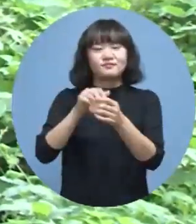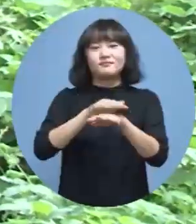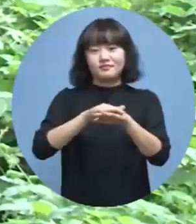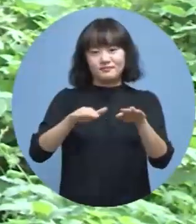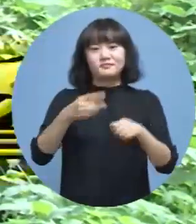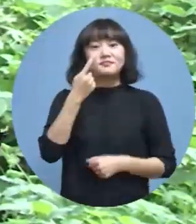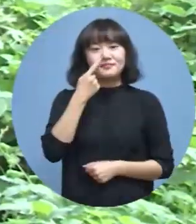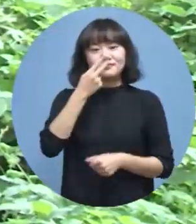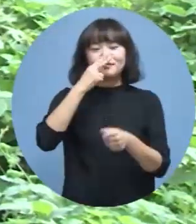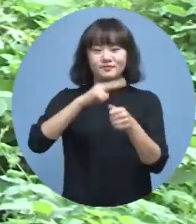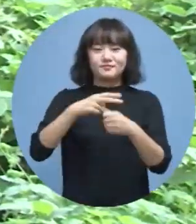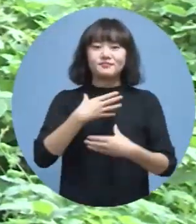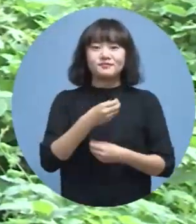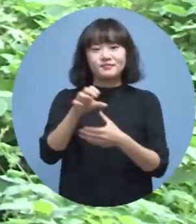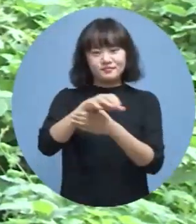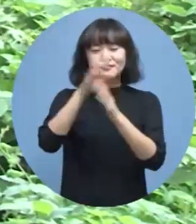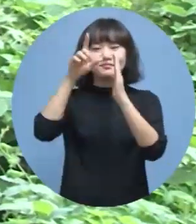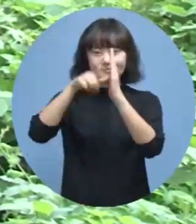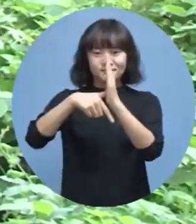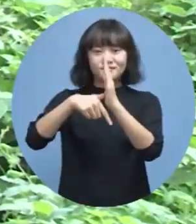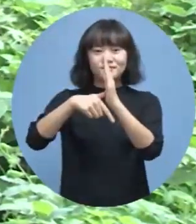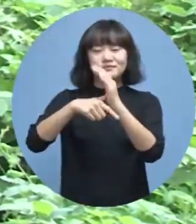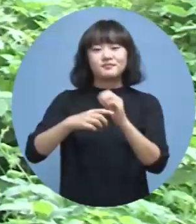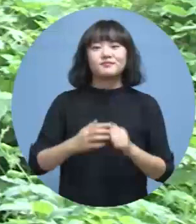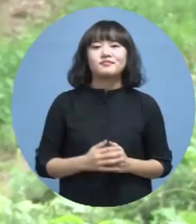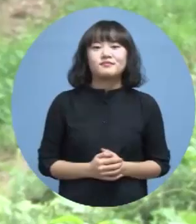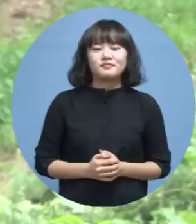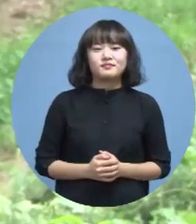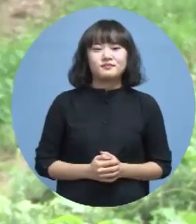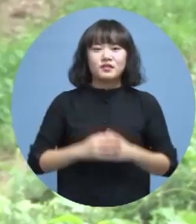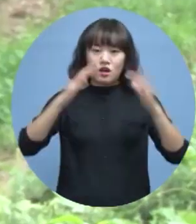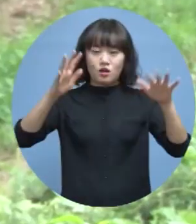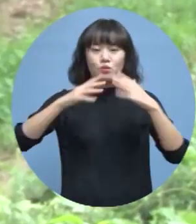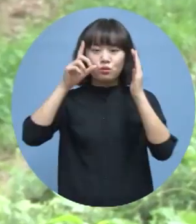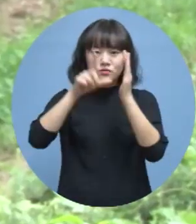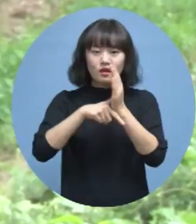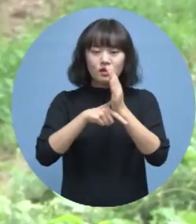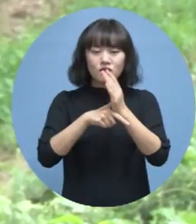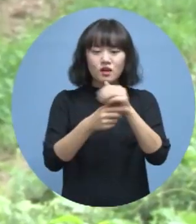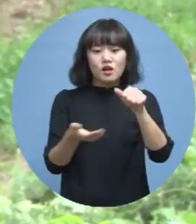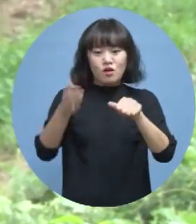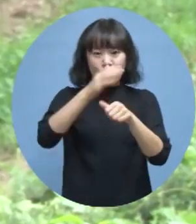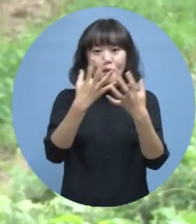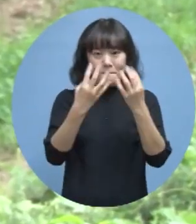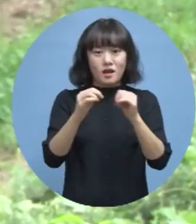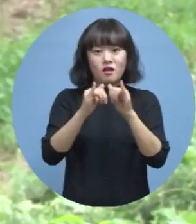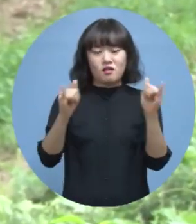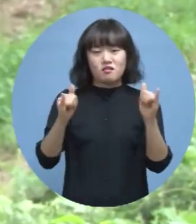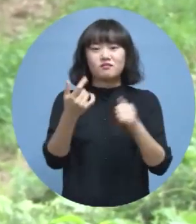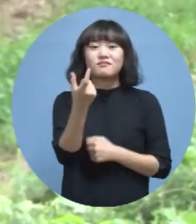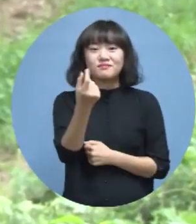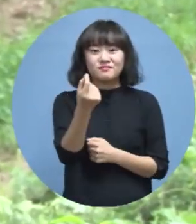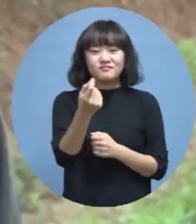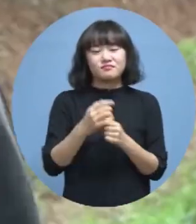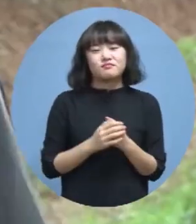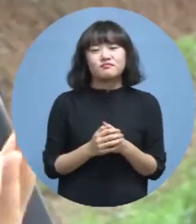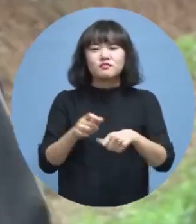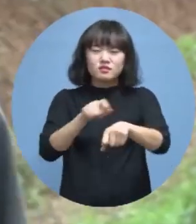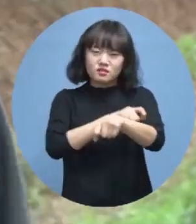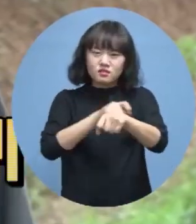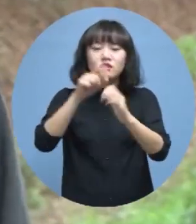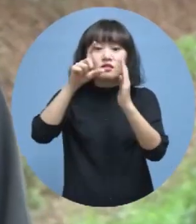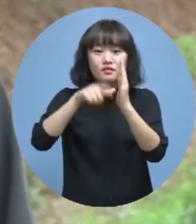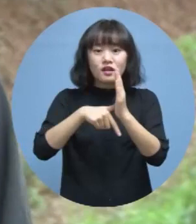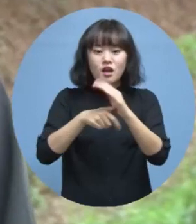퀴즈로 풀어보는 도전 안전벨 시간입니다. 가을철에는 성묘나 골초로 산을 찾는 분들이 많으신데요. 특히